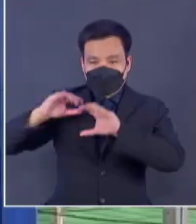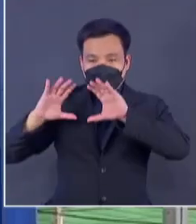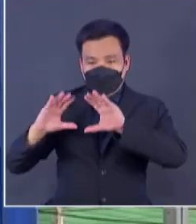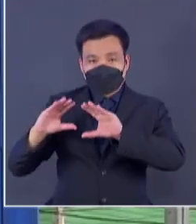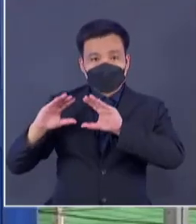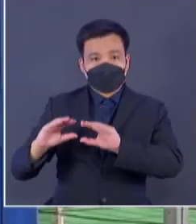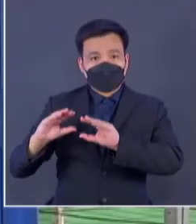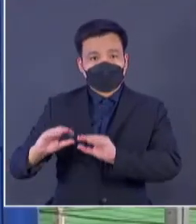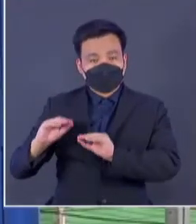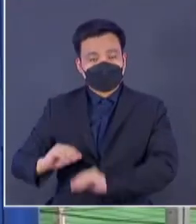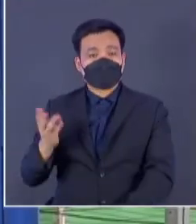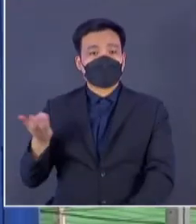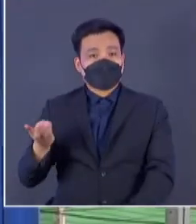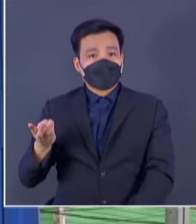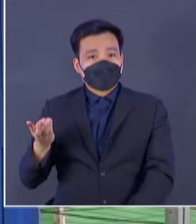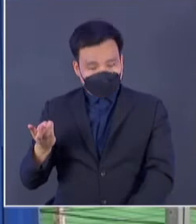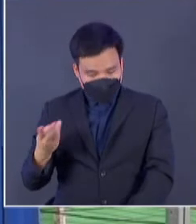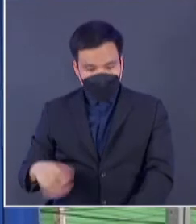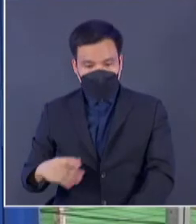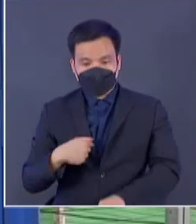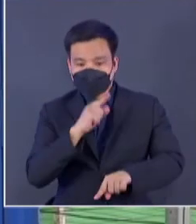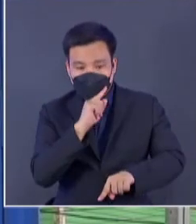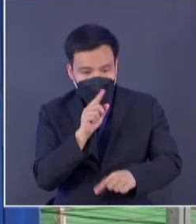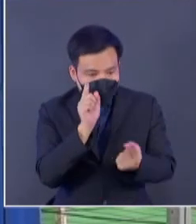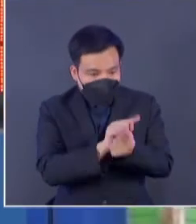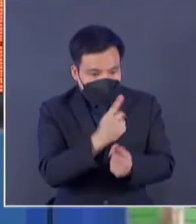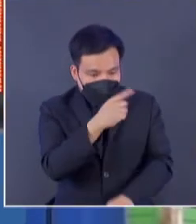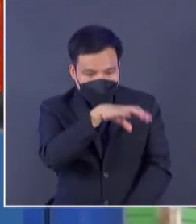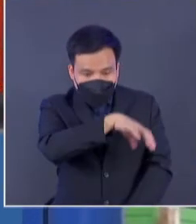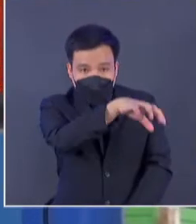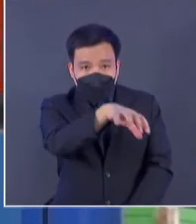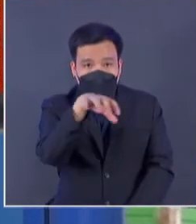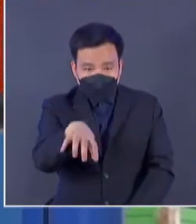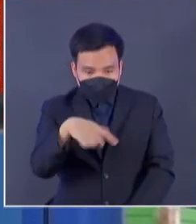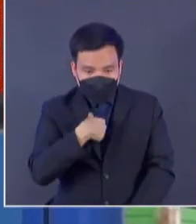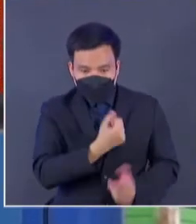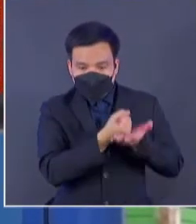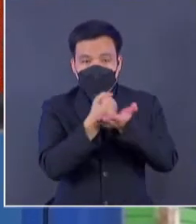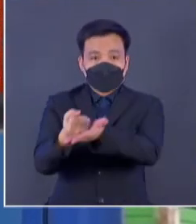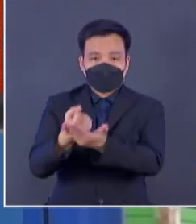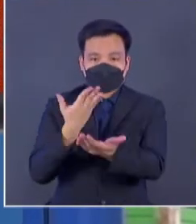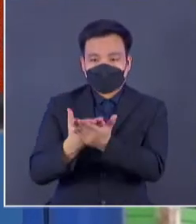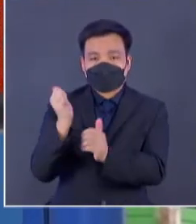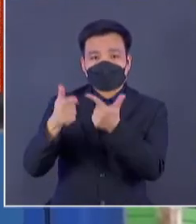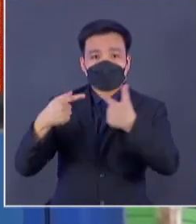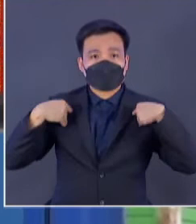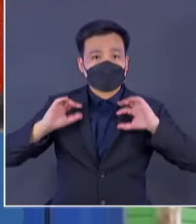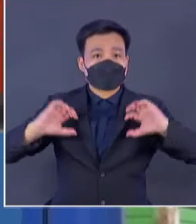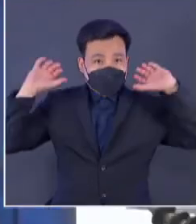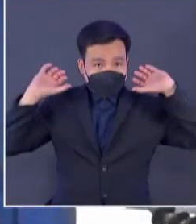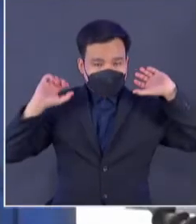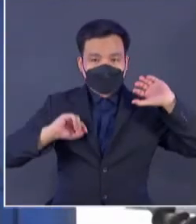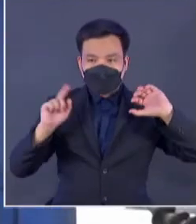ๆนะครับแล้วก็จะช่วยเพิ่มรายได้ให้กับภาครัฐทดแทนการนำเข้าพลังงานจากต่างประเทศซึ่งก่อนหน้านี้ก็เคยประเมินครับว่า